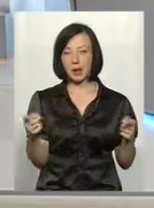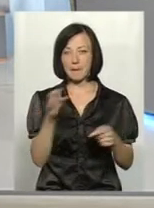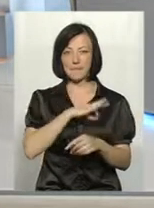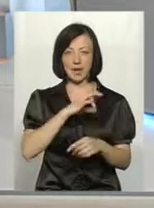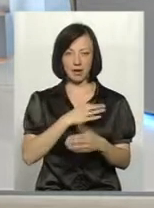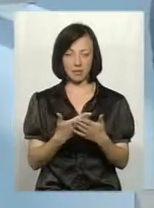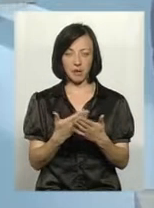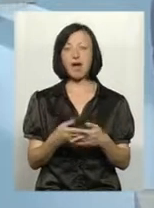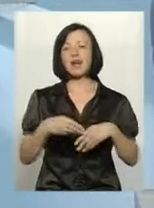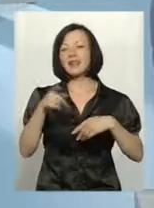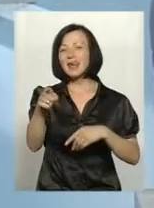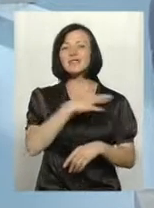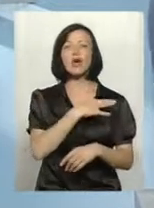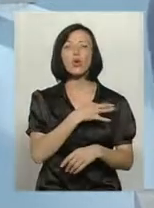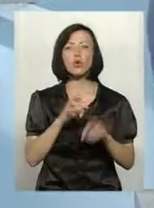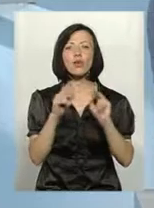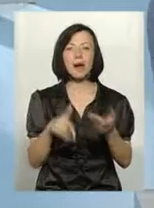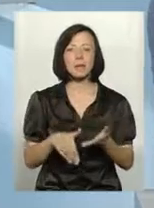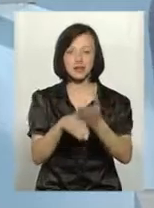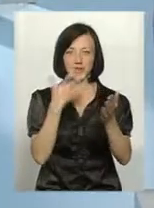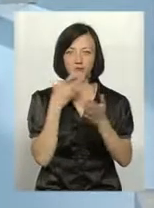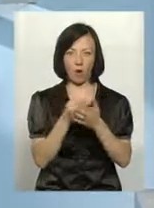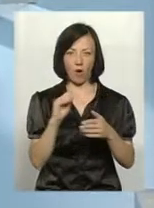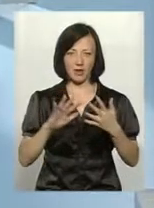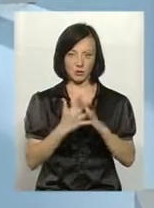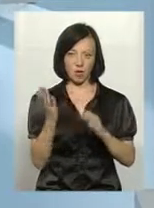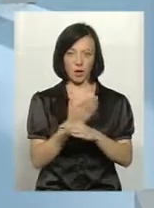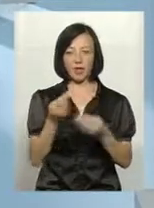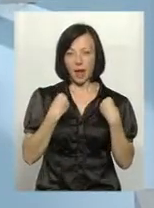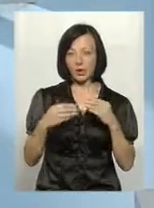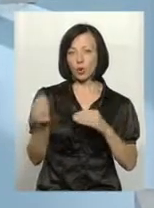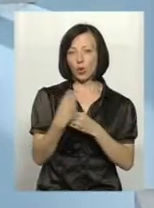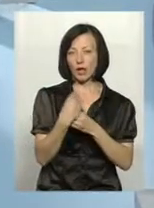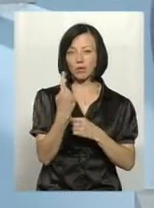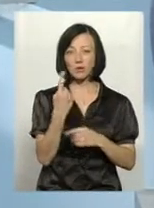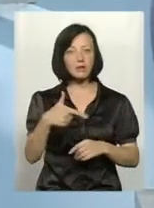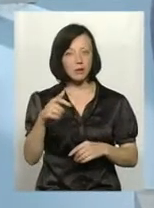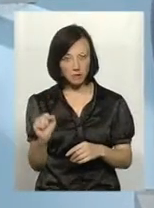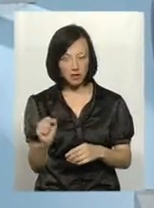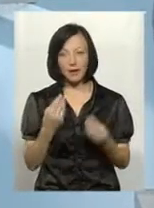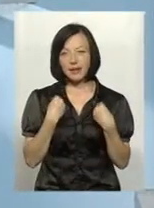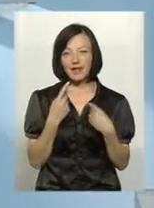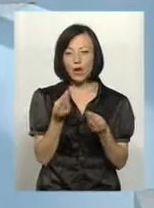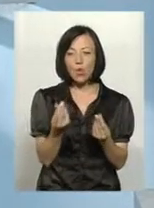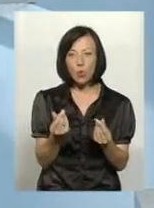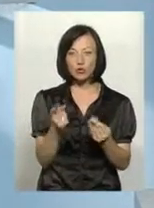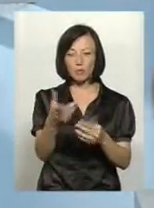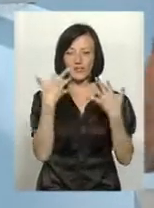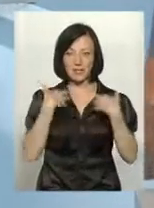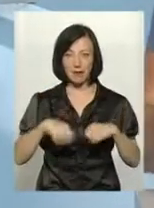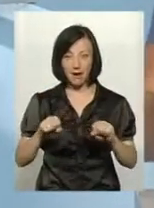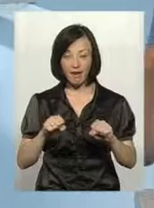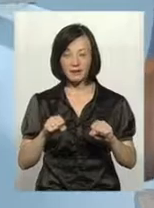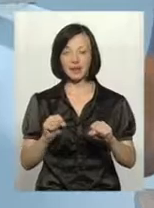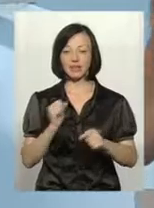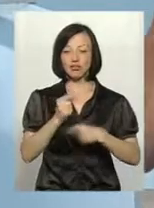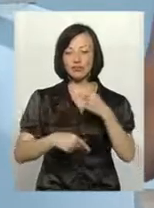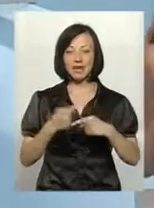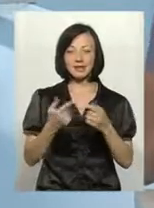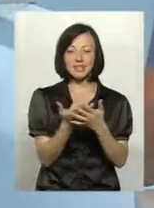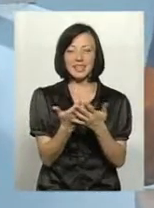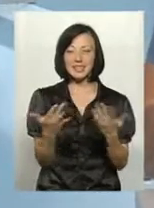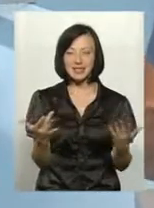Та їм все одно, як ви підтримуєте свого аграрія. Дайте нам пільгу, дотацію на 1 гектар. Дайте нам ті гроші, що ви від нас забираєте, через